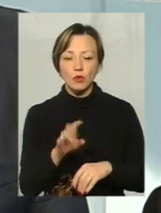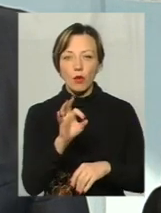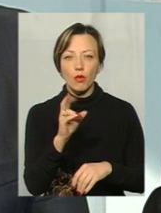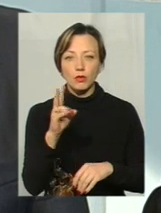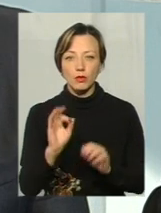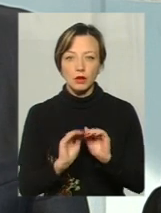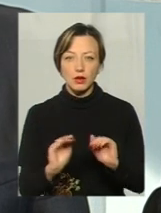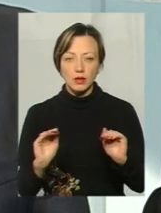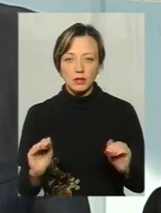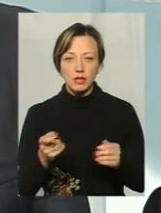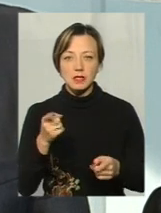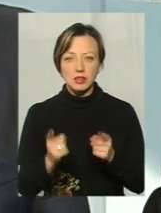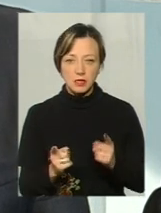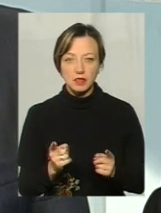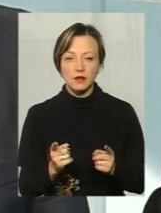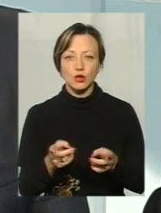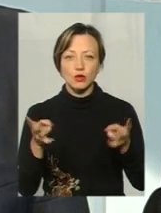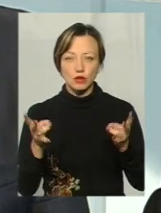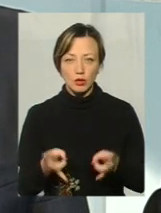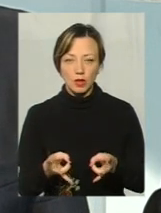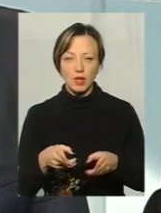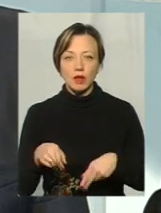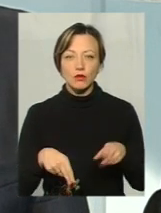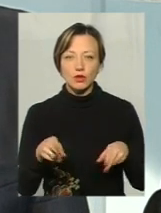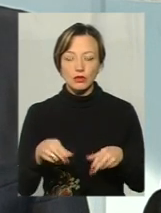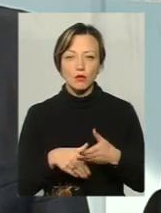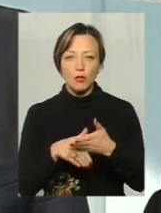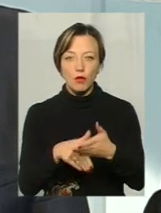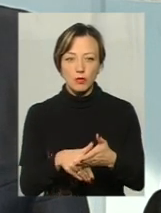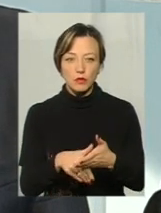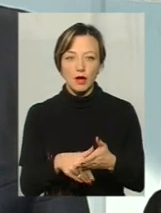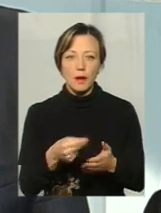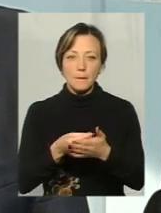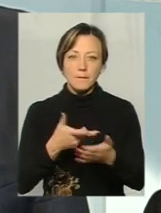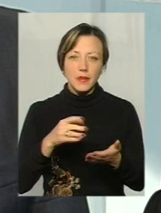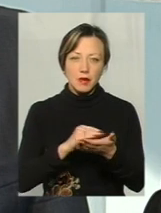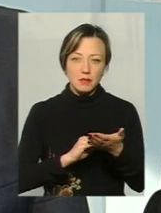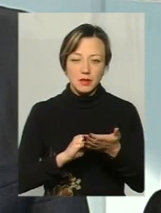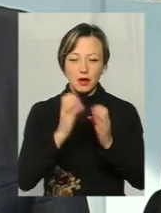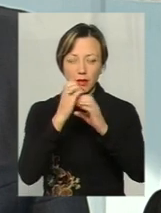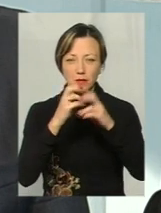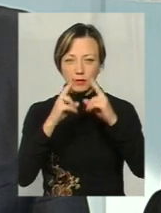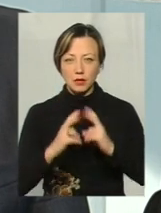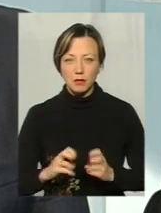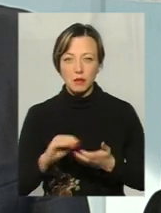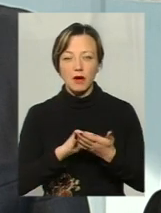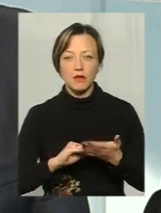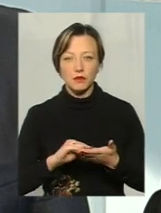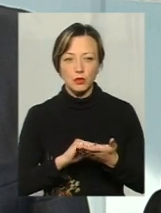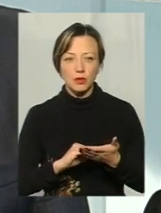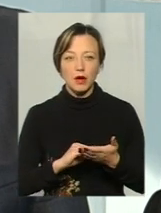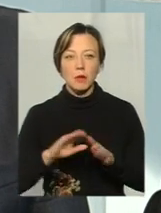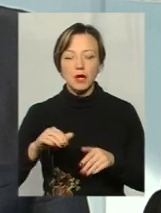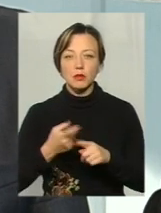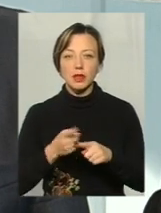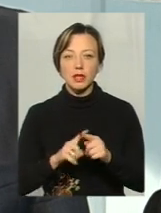онкологические дети, они, естественно, нуждаются в хирургической помощи, в биопсиях, в повторных биопсиях, это понятно. Потом